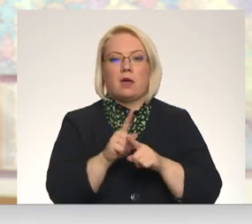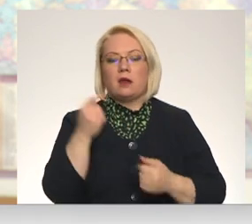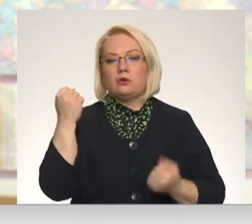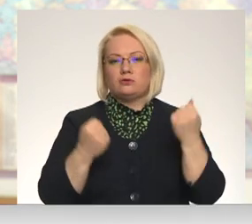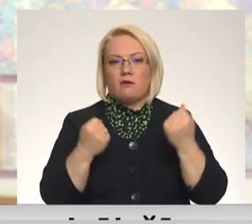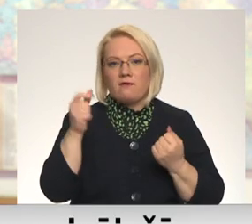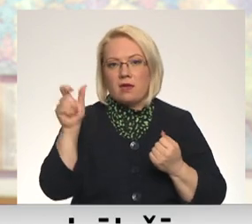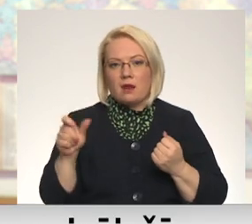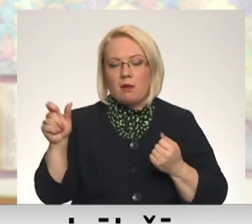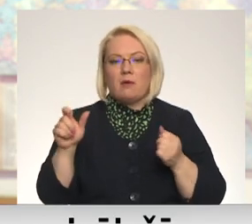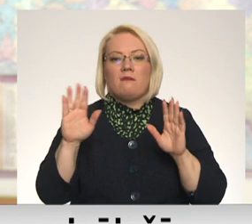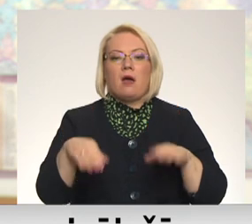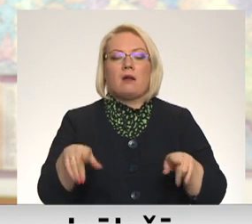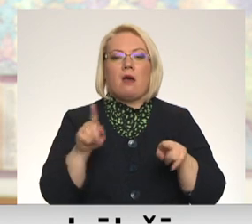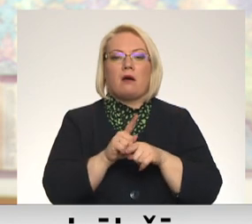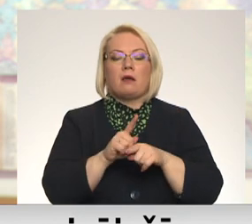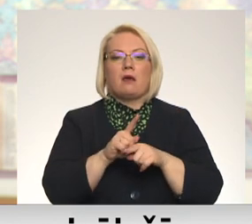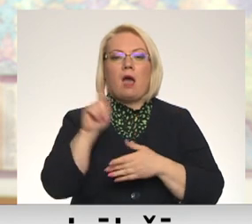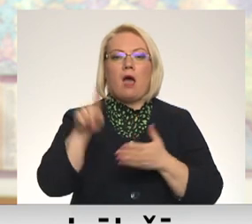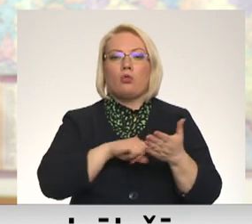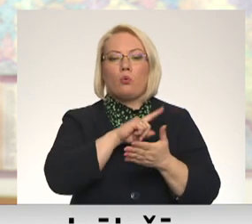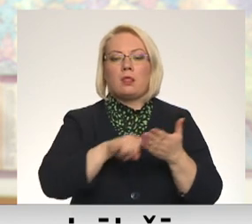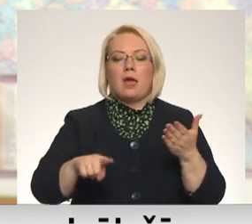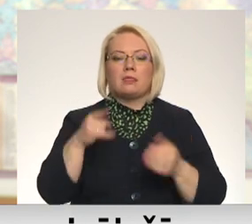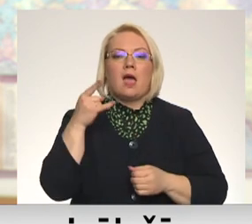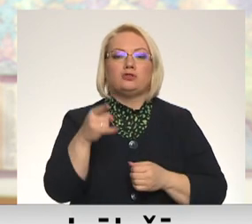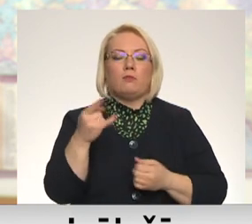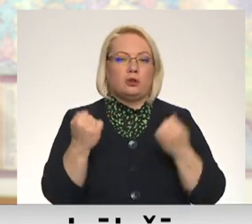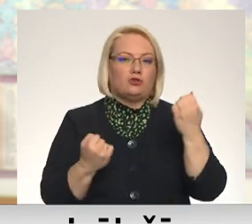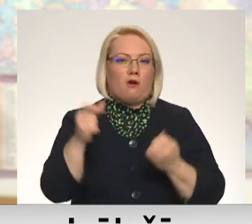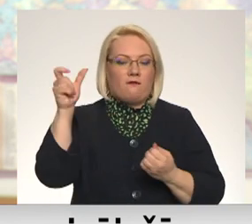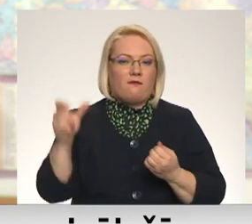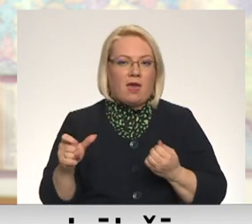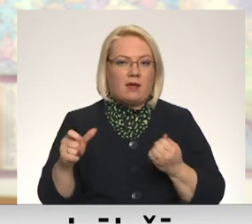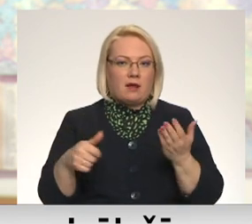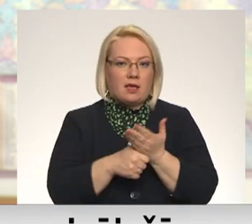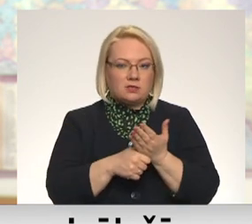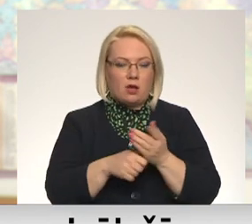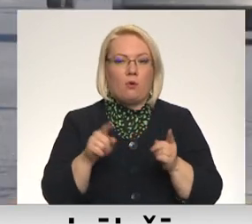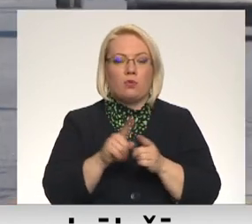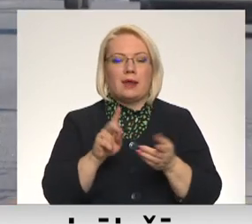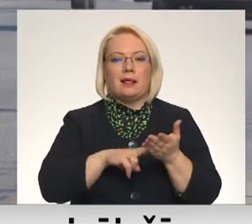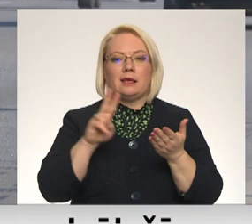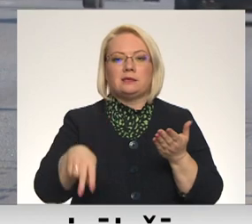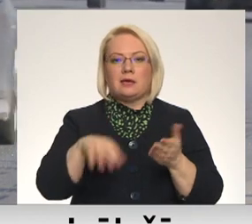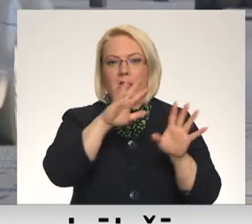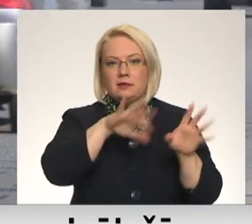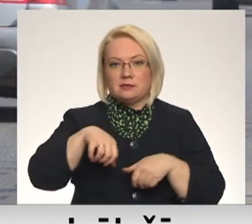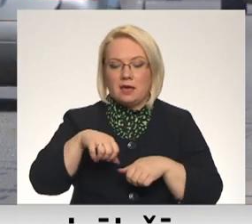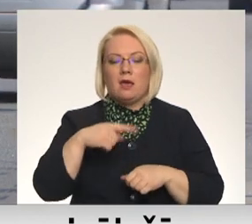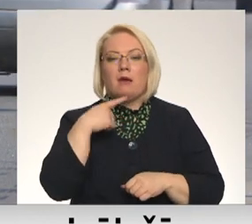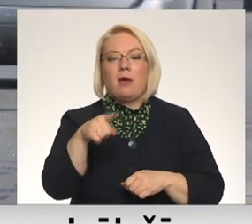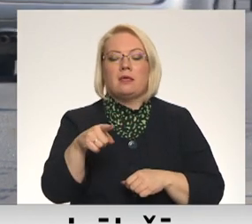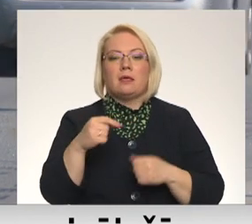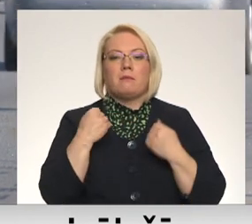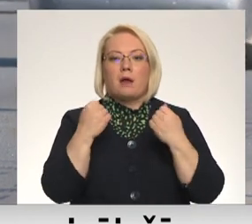autovadītāju var anulēt reģistrāciju, taksimetru vadītāju reģistrāciju, savukārt uzņēmumam var anulēt licenci. Braucienu izmaksām tuvākajā